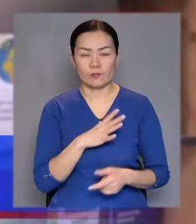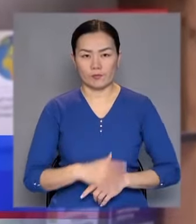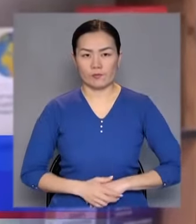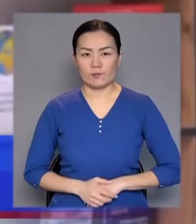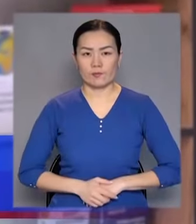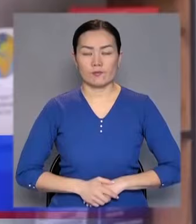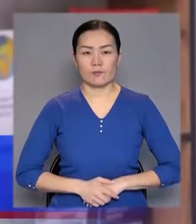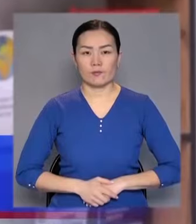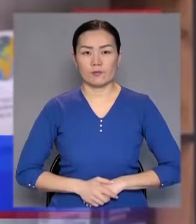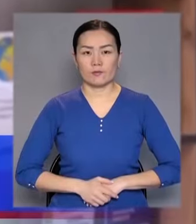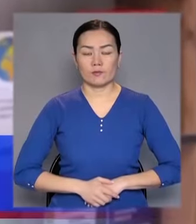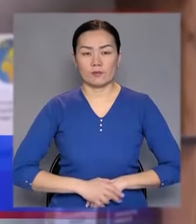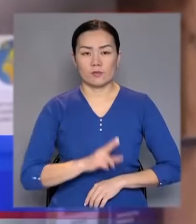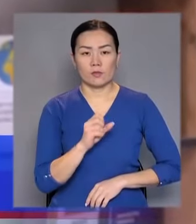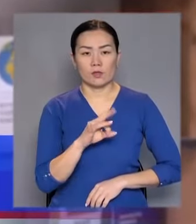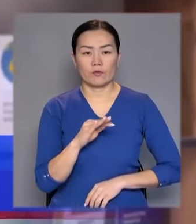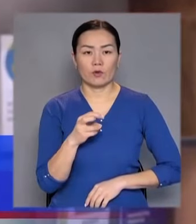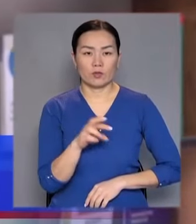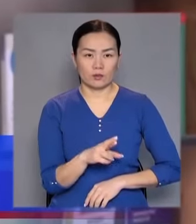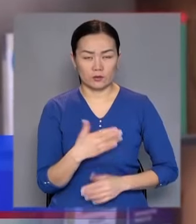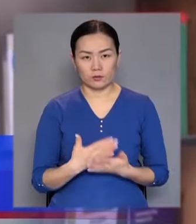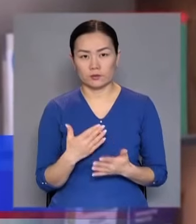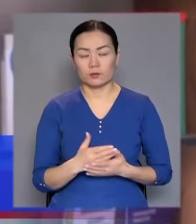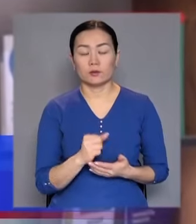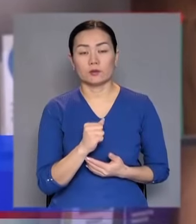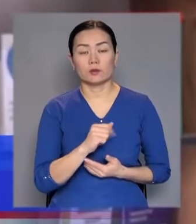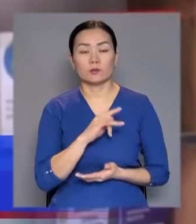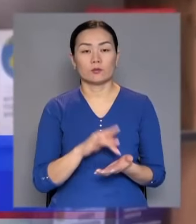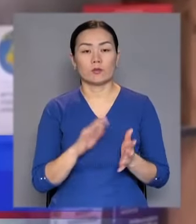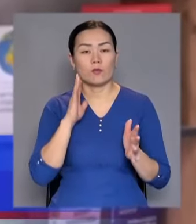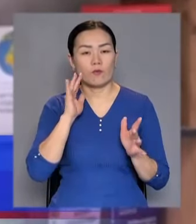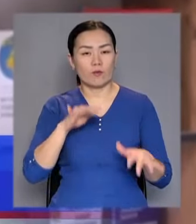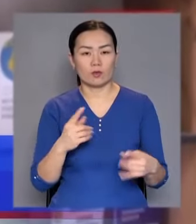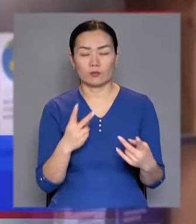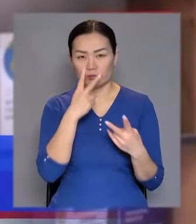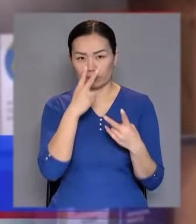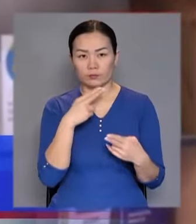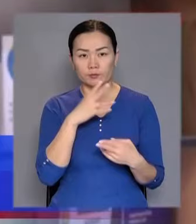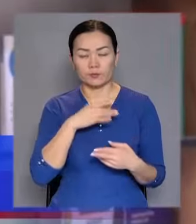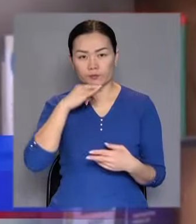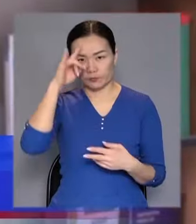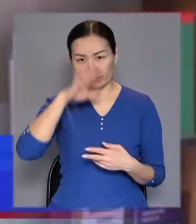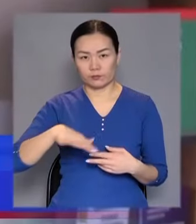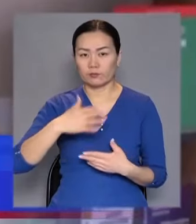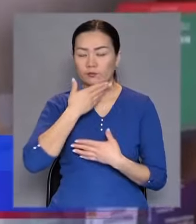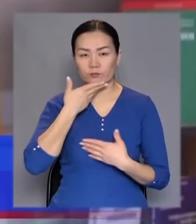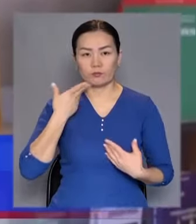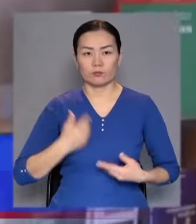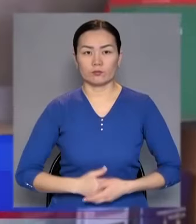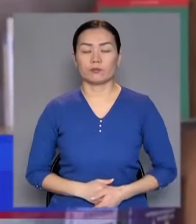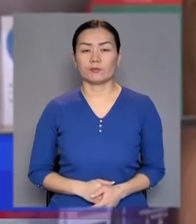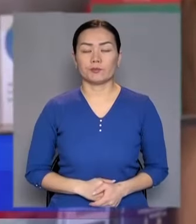Осы жақта жүргенде, мысалы, Калифорния штатына Сан-Диегоға барып, бір өмірімде бірінші рет океан көрдім. Бізде Қазақстанда енді граница жоқ қой